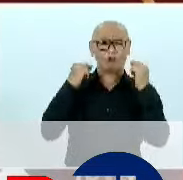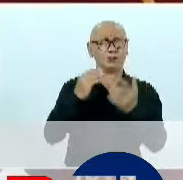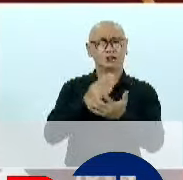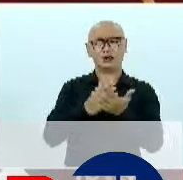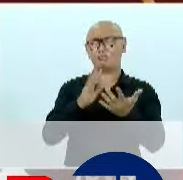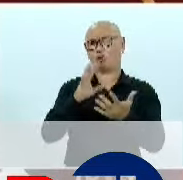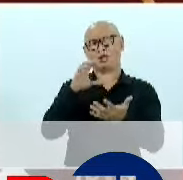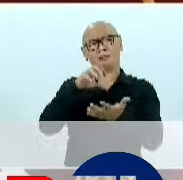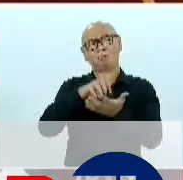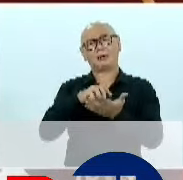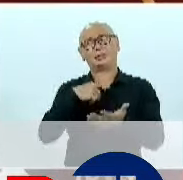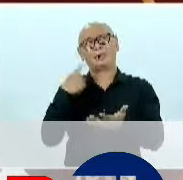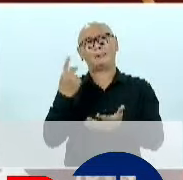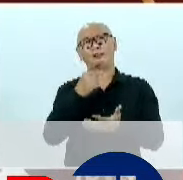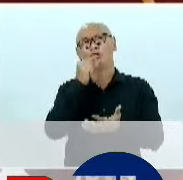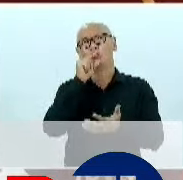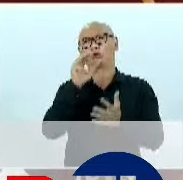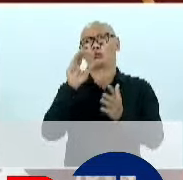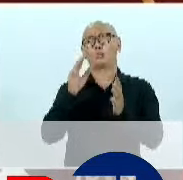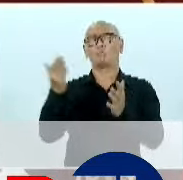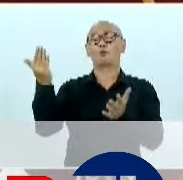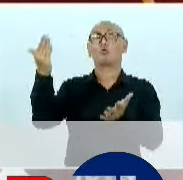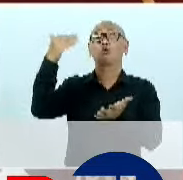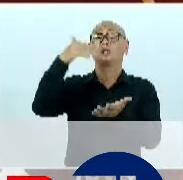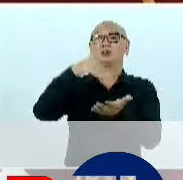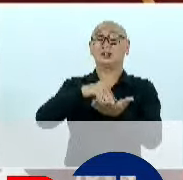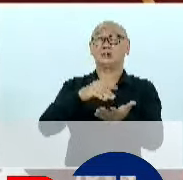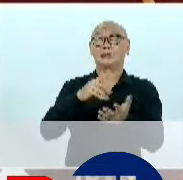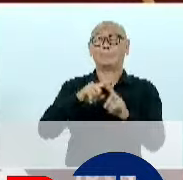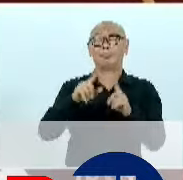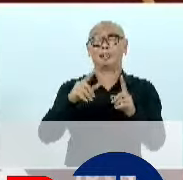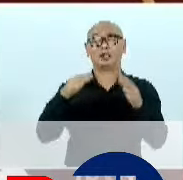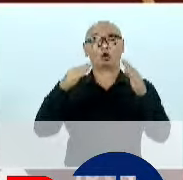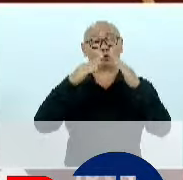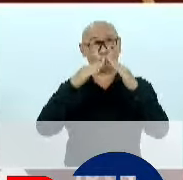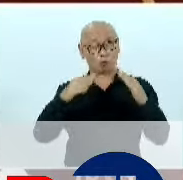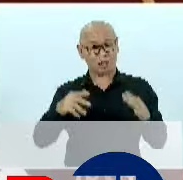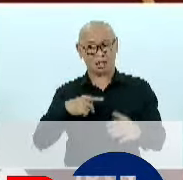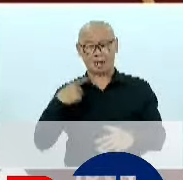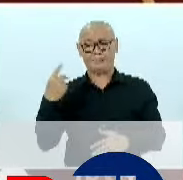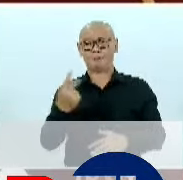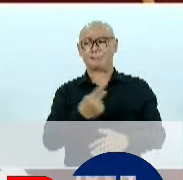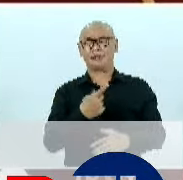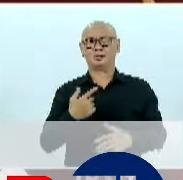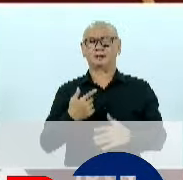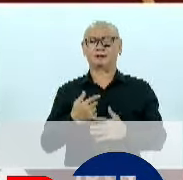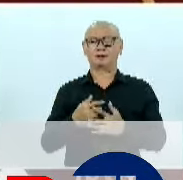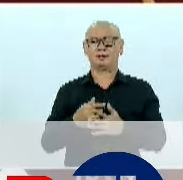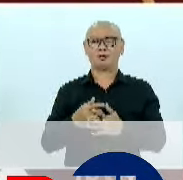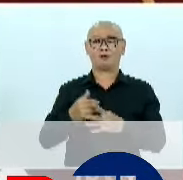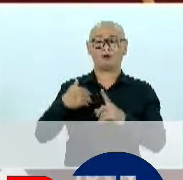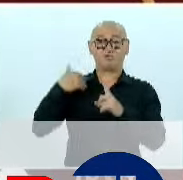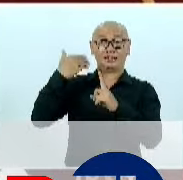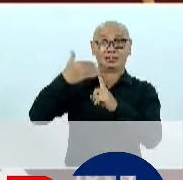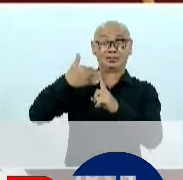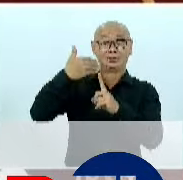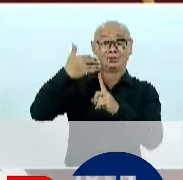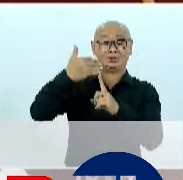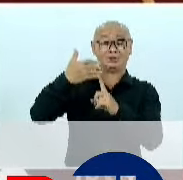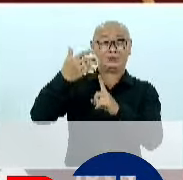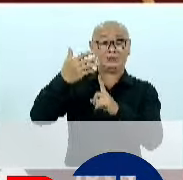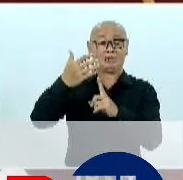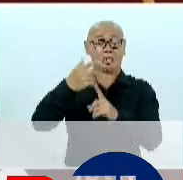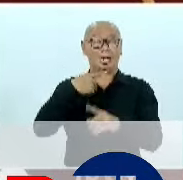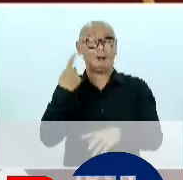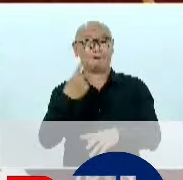tempat kami untuk mudik tetapi Jawa Tengah adalah rumah kami sehingga visi Kami adalah